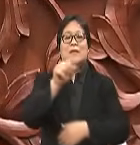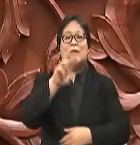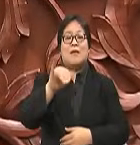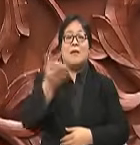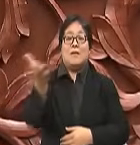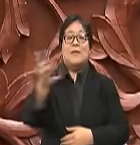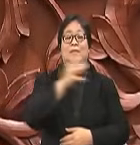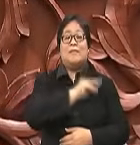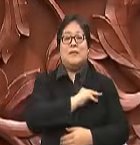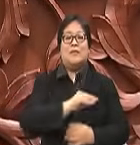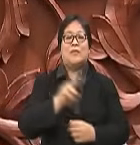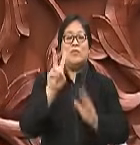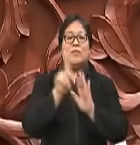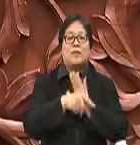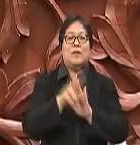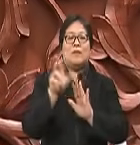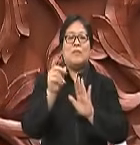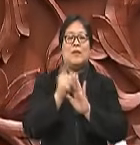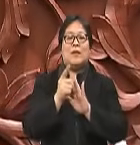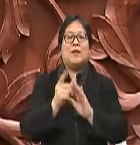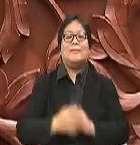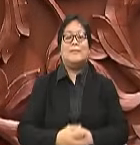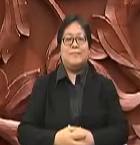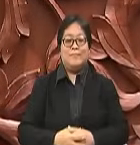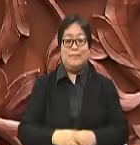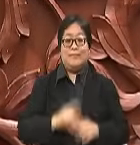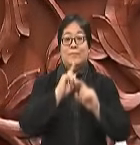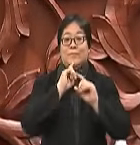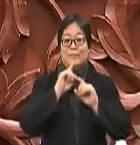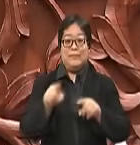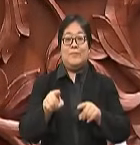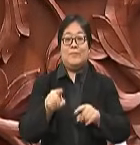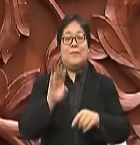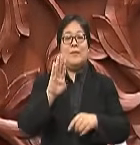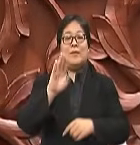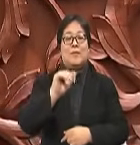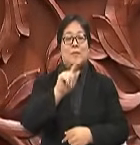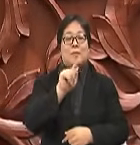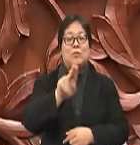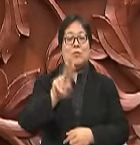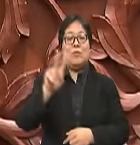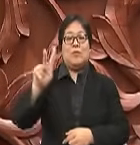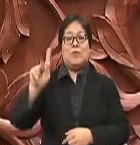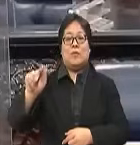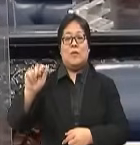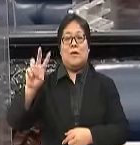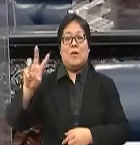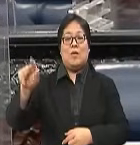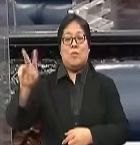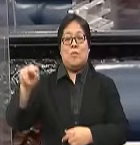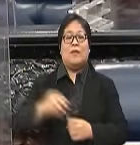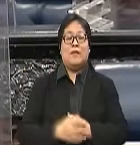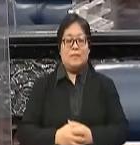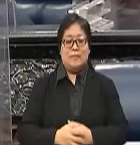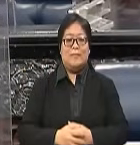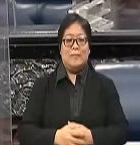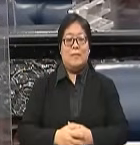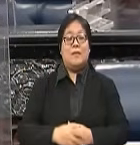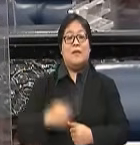stiller menteri 2 menit ke bosan menjawab soal dana batu kawan pencen